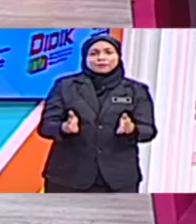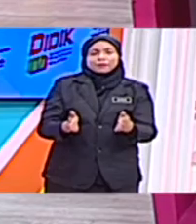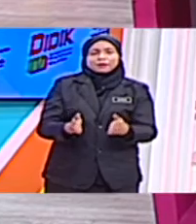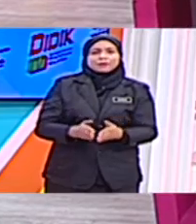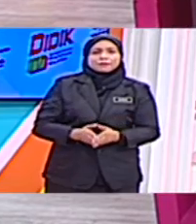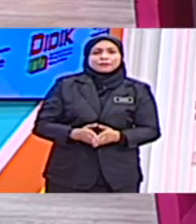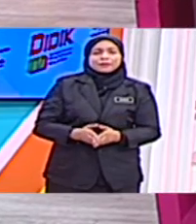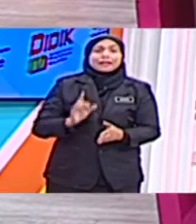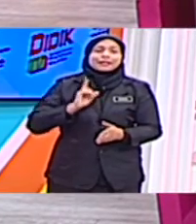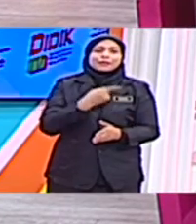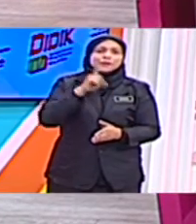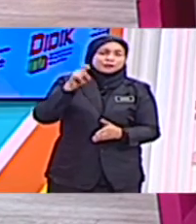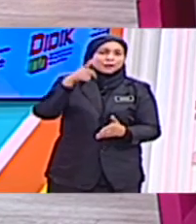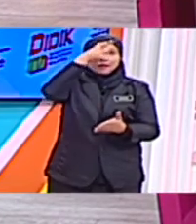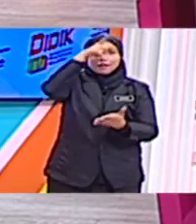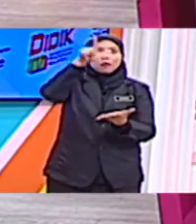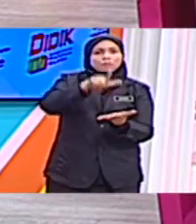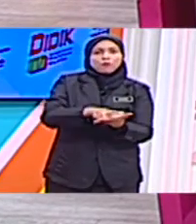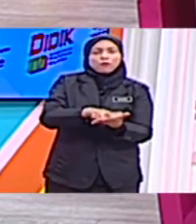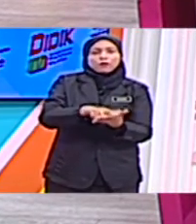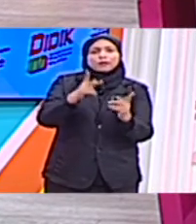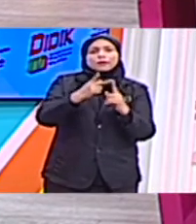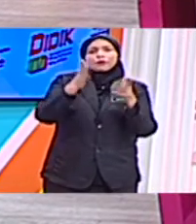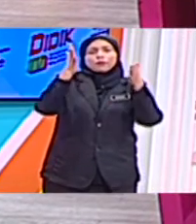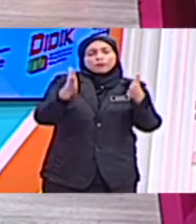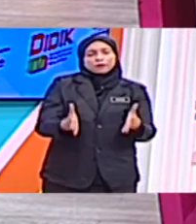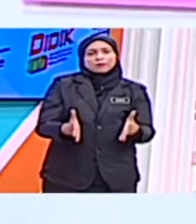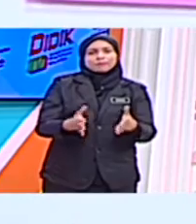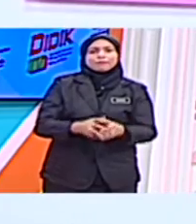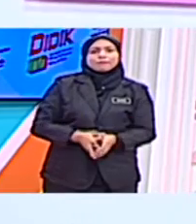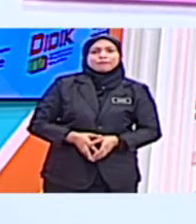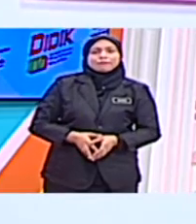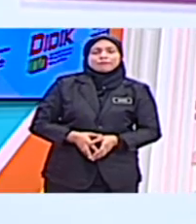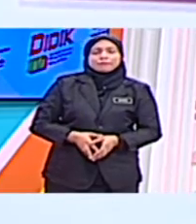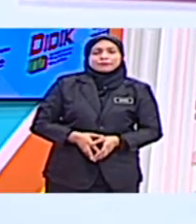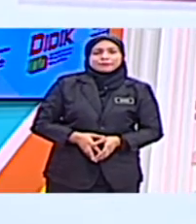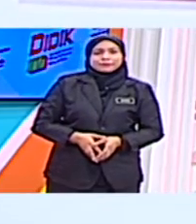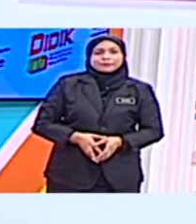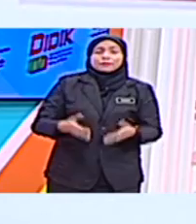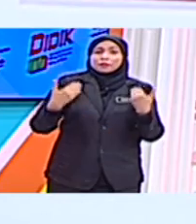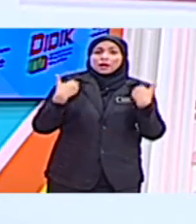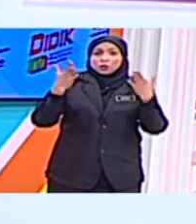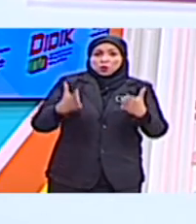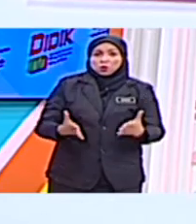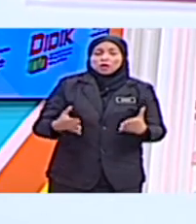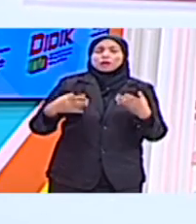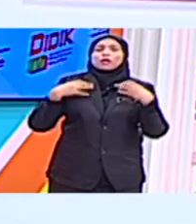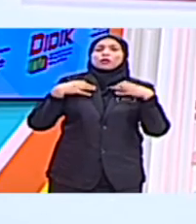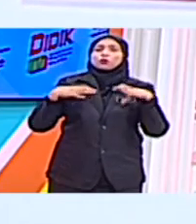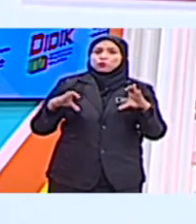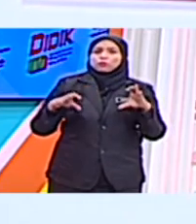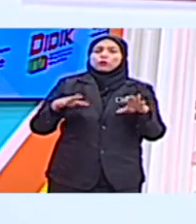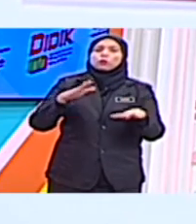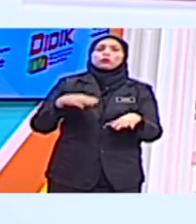lari, kita kena lapor. Beritahu orang. Okey. Atau beritahu orang. Ada orang cuba menyentuh